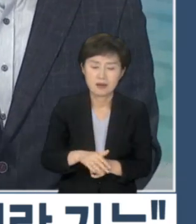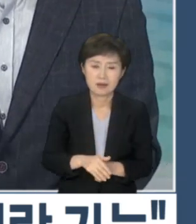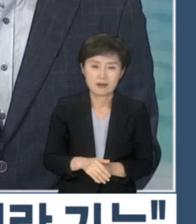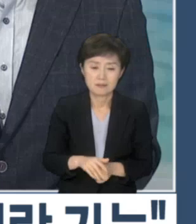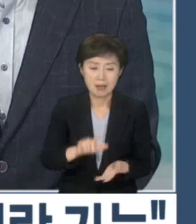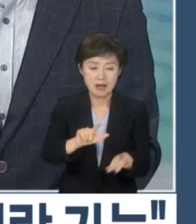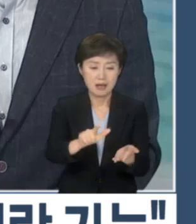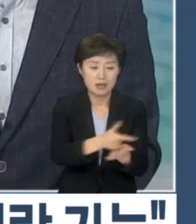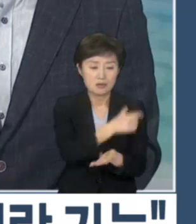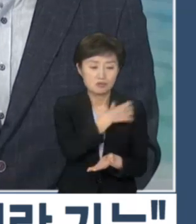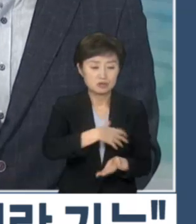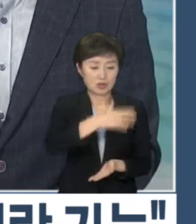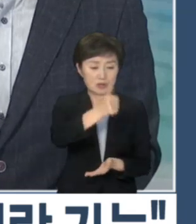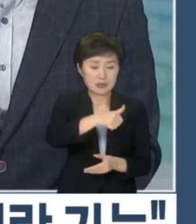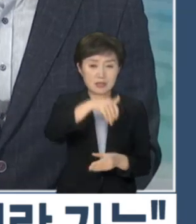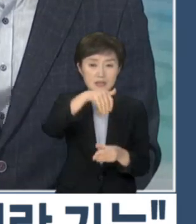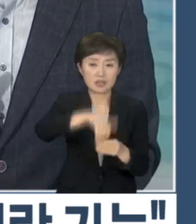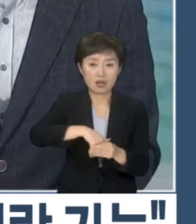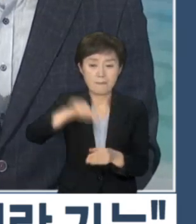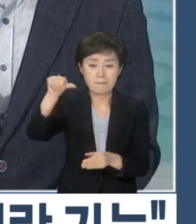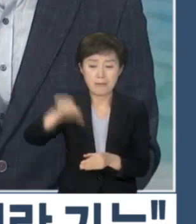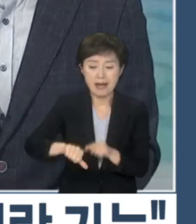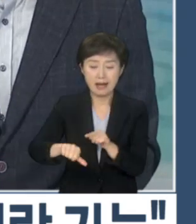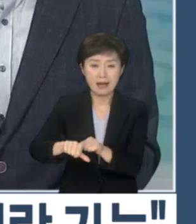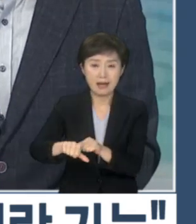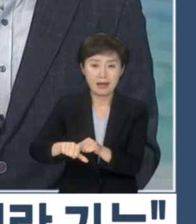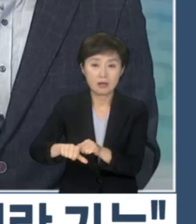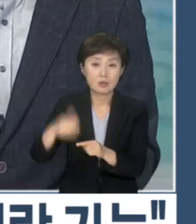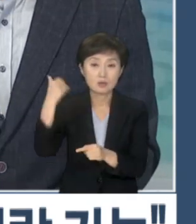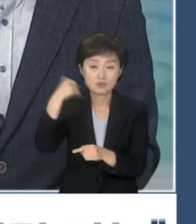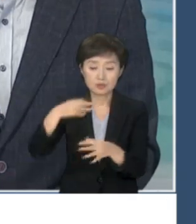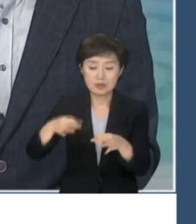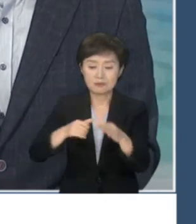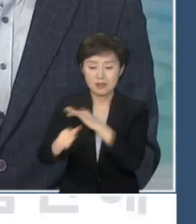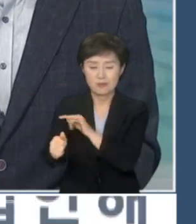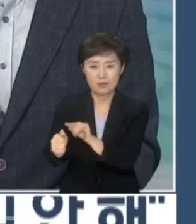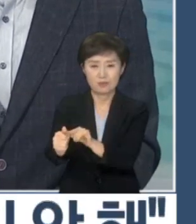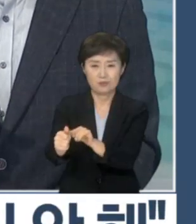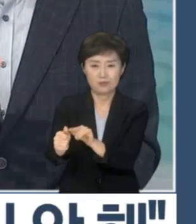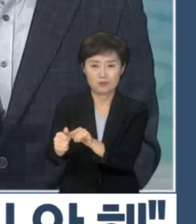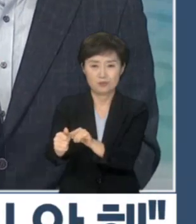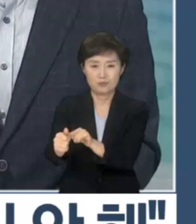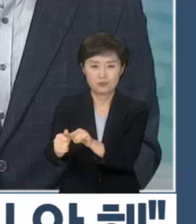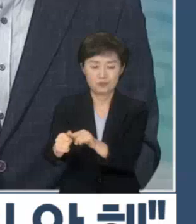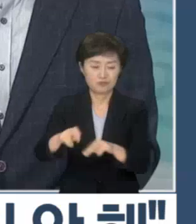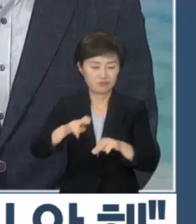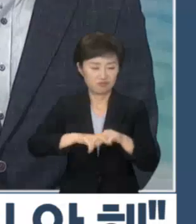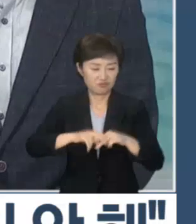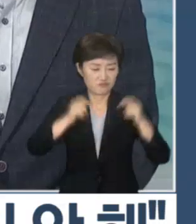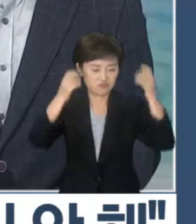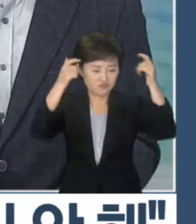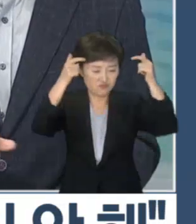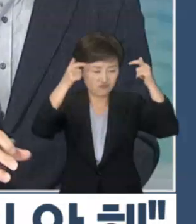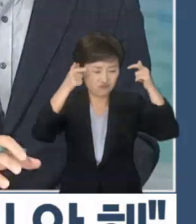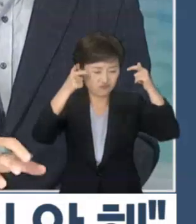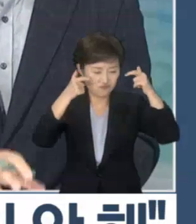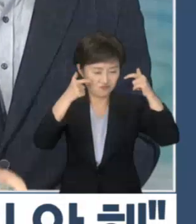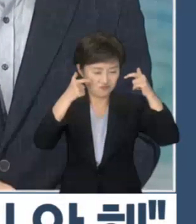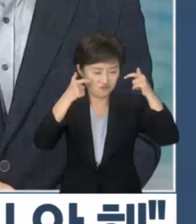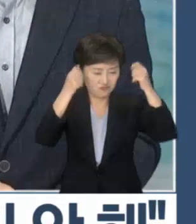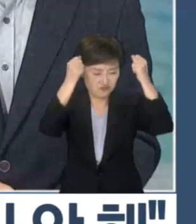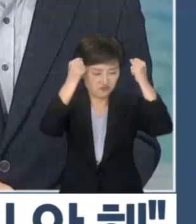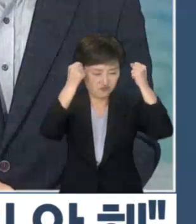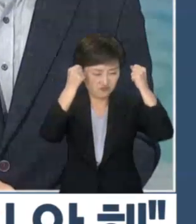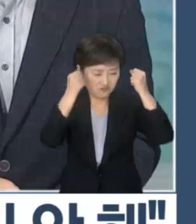강서구청장 패배에 책임을 져야 되는 사람이 사실상 당에서는 김기현 대표인데 이건 누가 봐도 물러나야 되는 상황인데